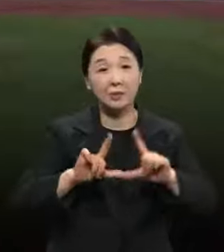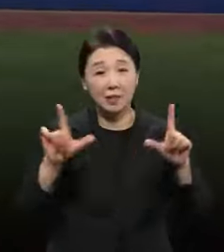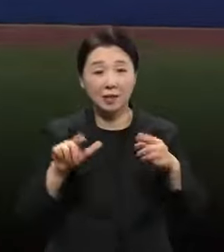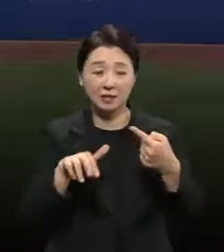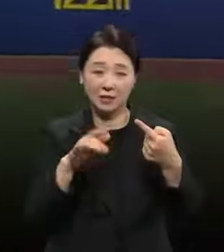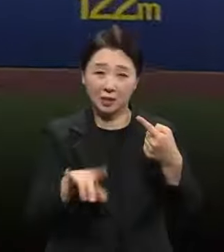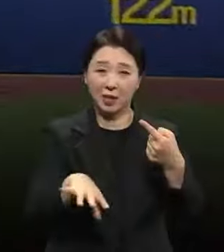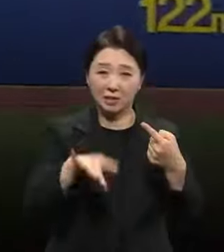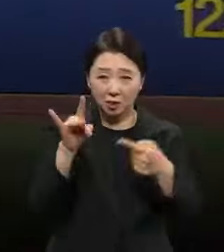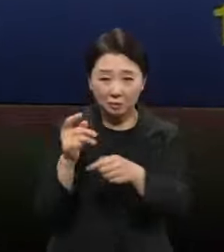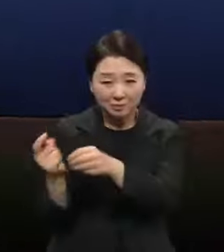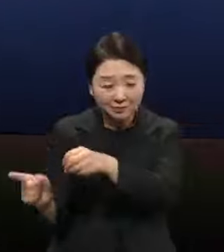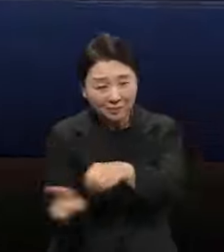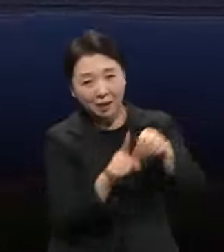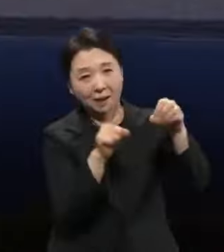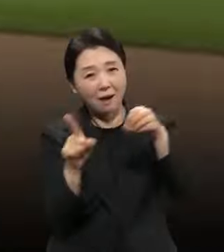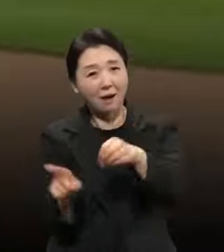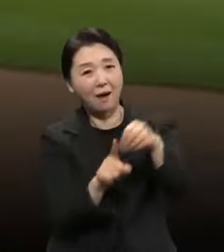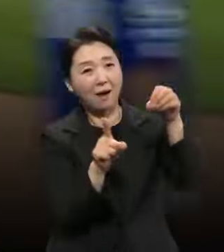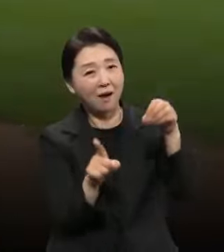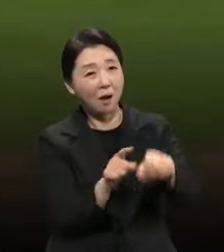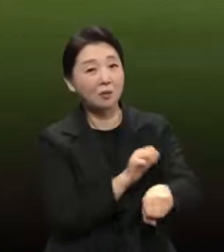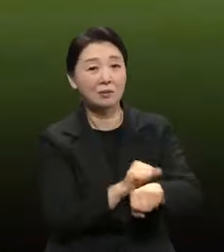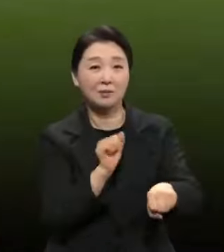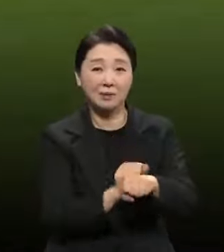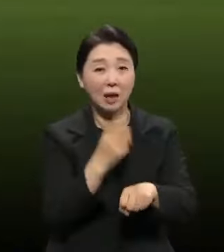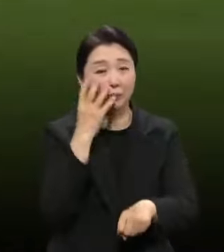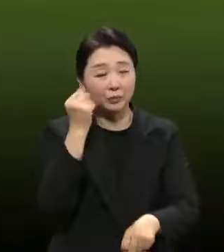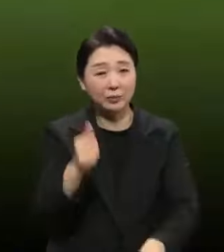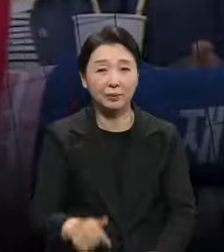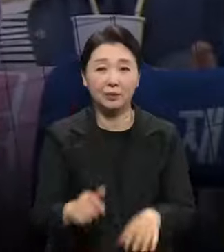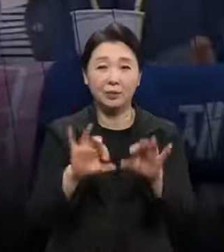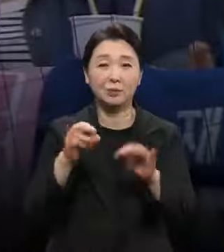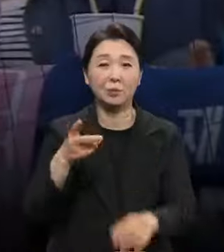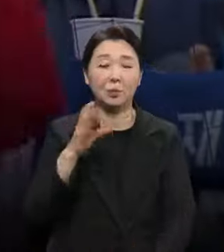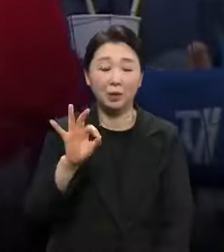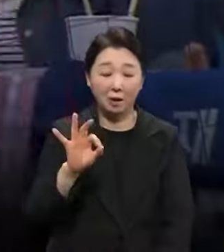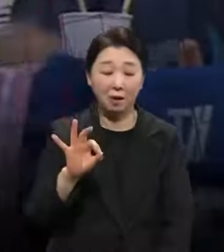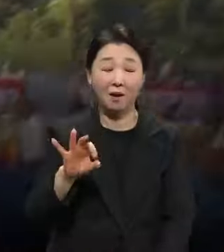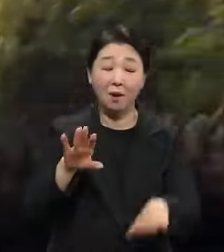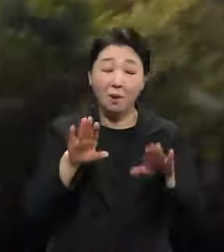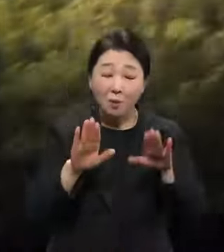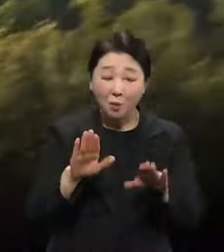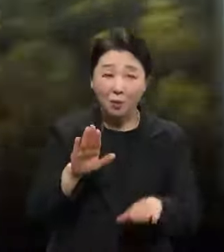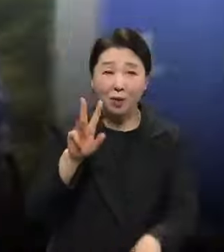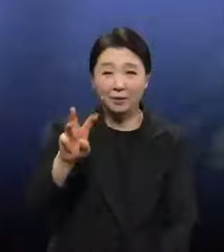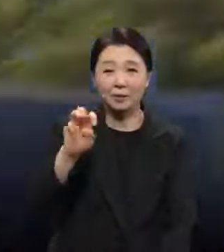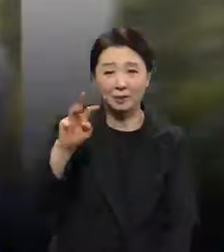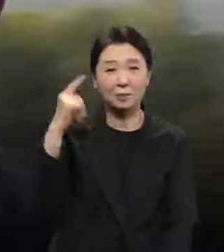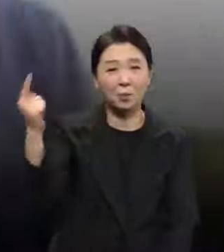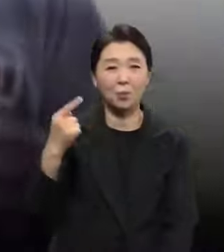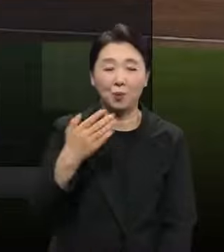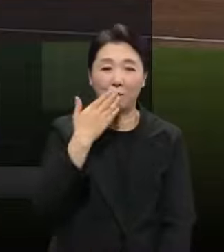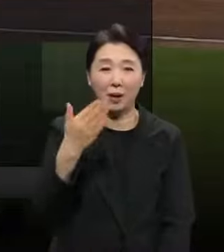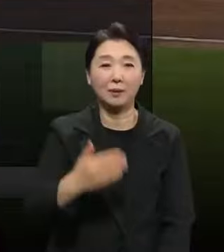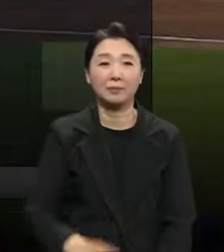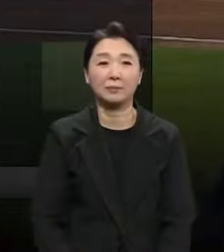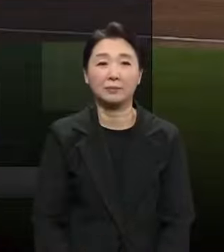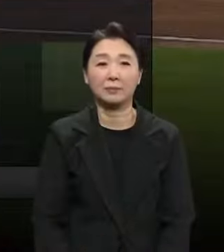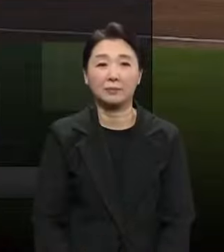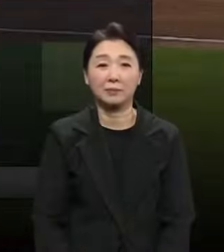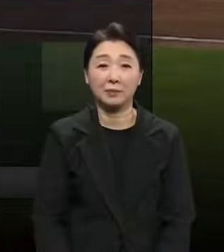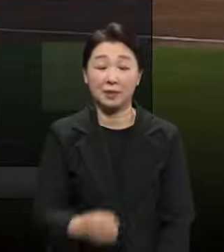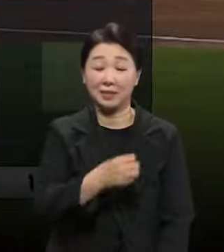선두 타자부터 방망이가 폭발했습니다. 김도영이 시즌 23호 선제 홈런을 쏘아올렸습니다.